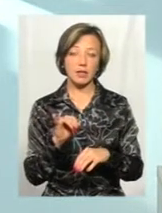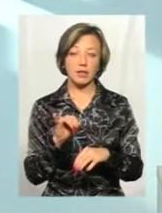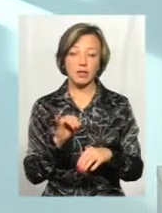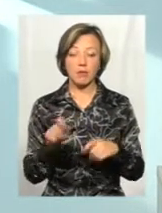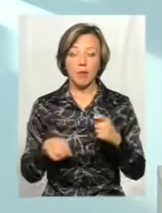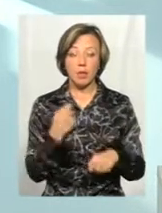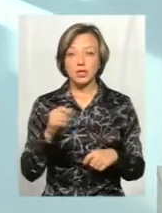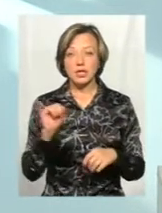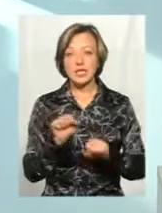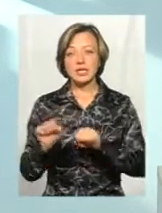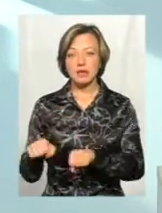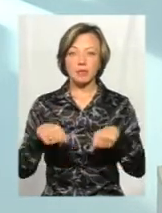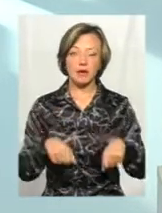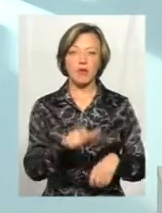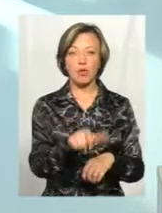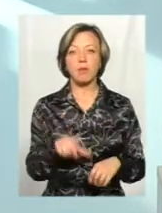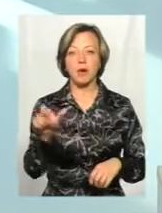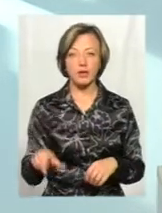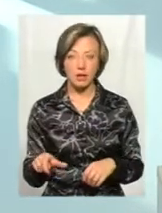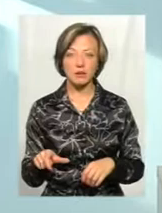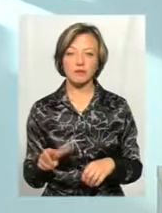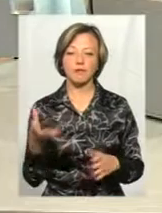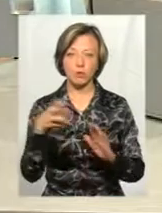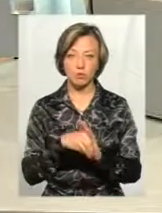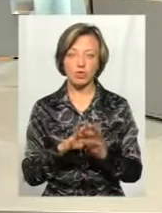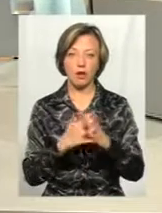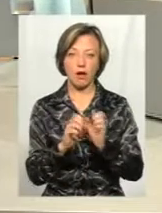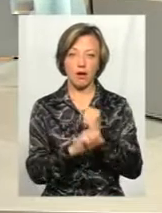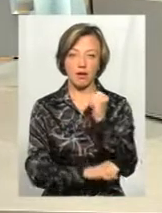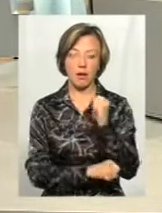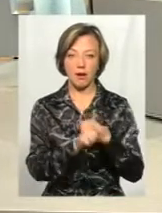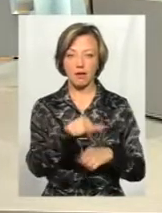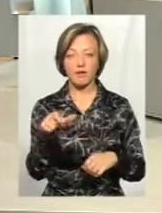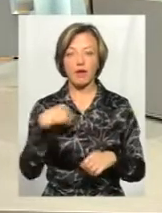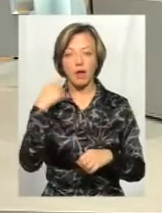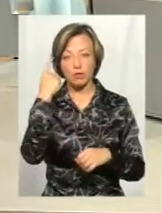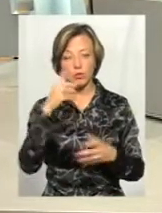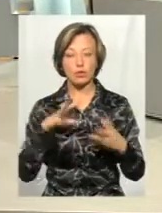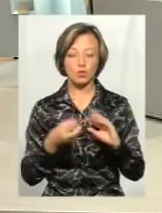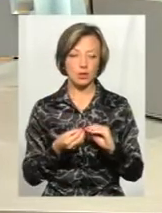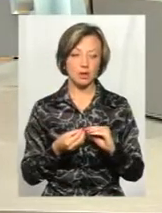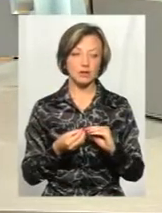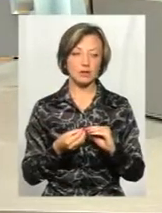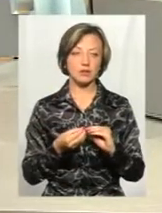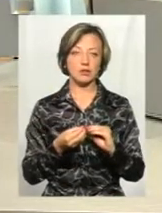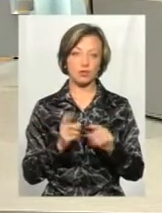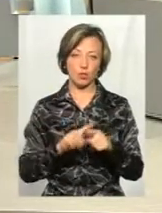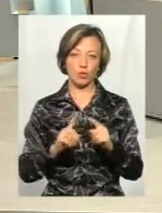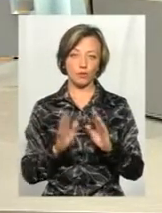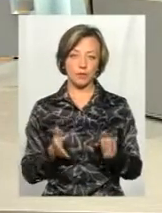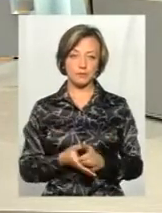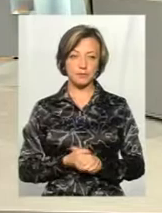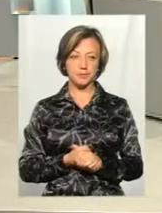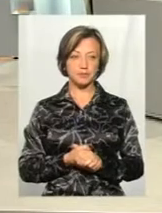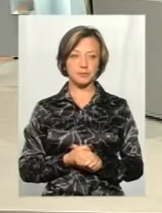виявити такі порушення і захистити права громадян, в тому числі аграрів. Тому я думаю, що результат вже буде доволі скоро.